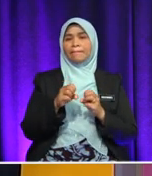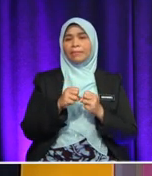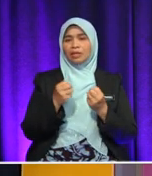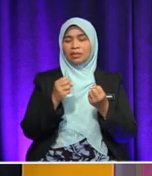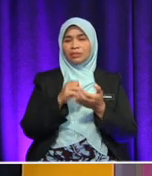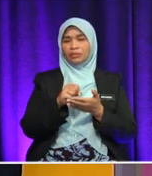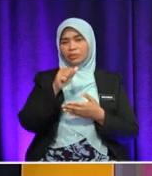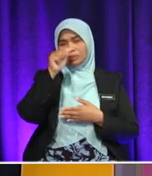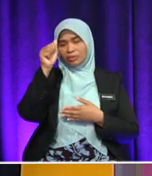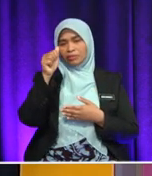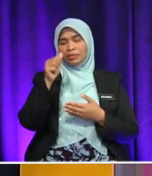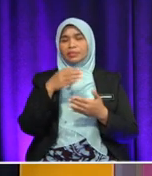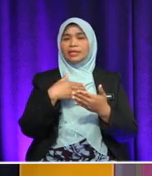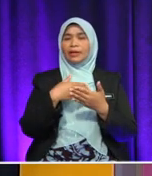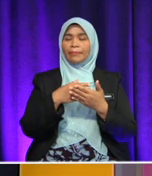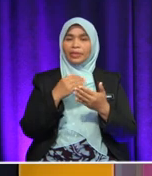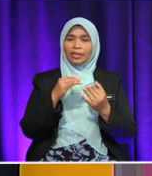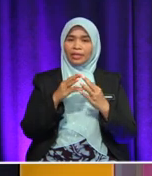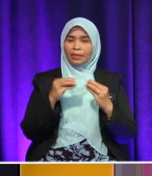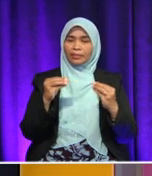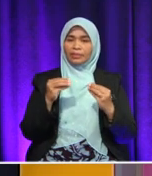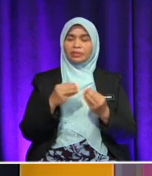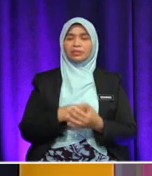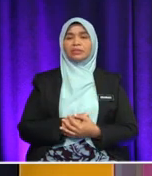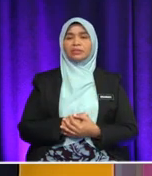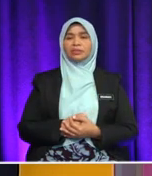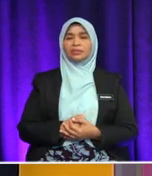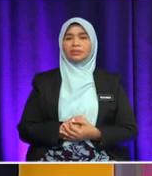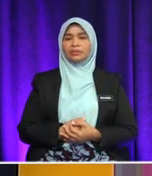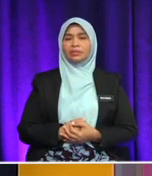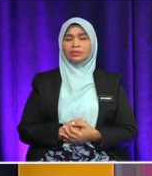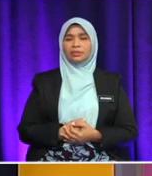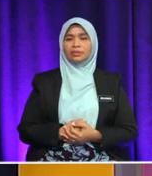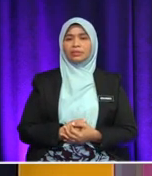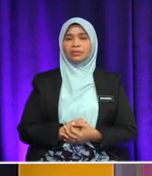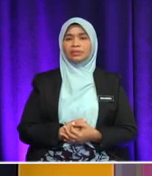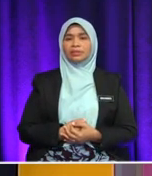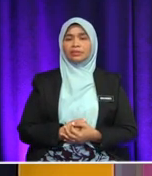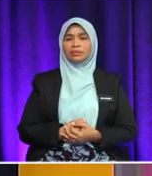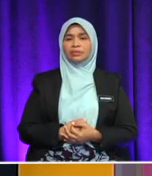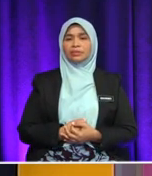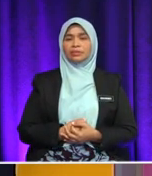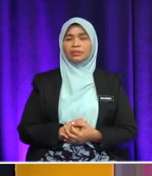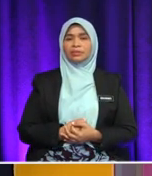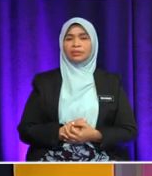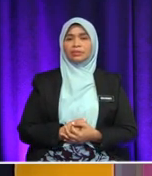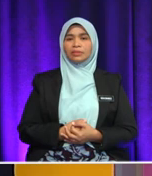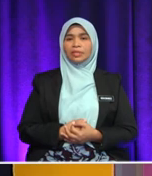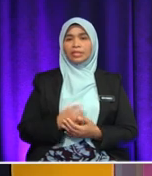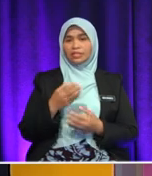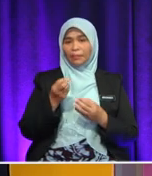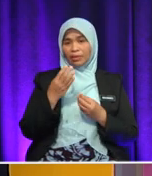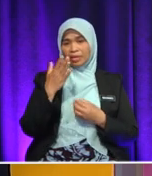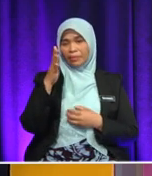wala ilaha illallah wallahu akbar subhanallah walhamdulillah wala ilaha illallah wallahu akbar sebanyak